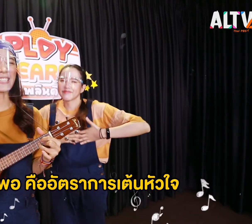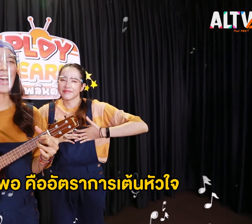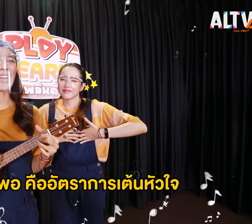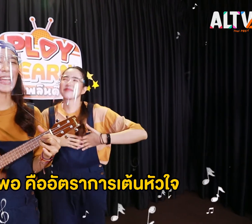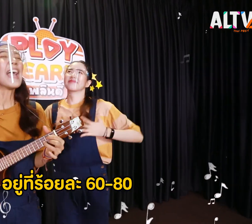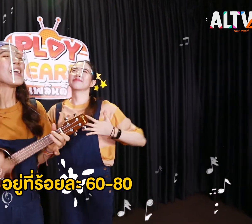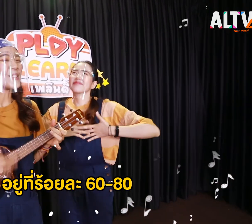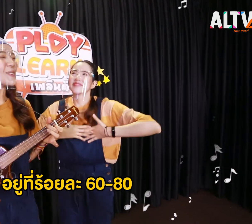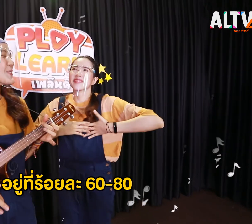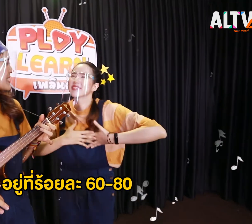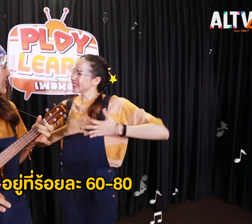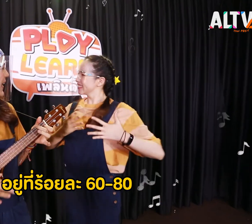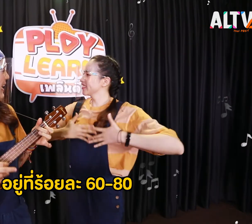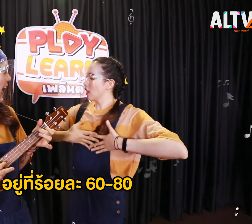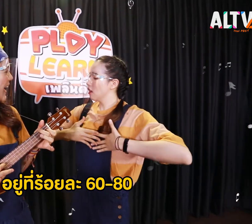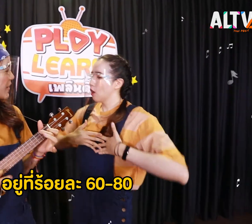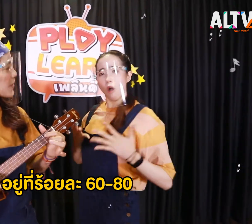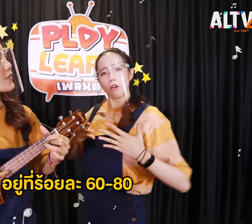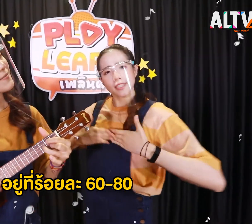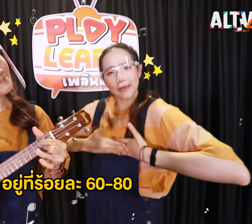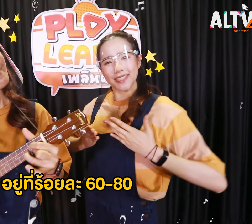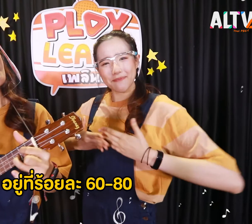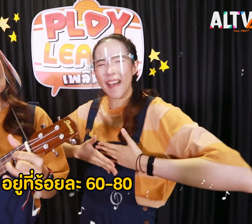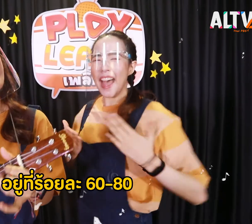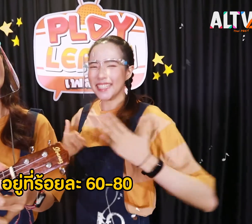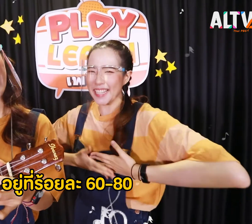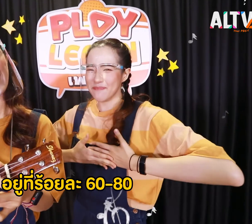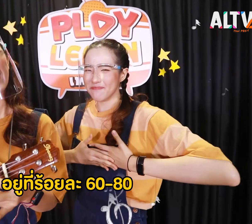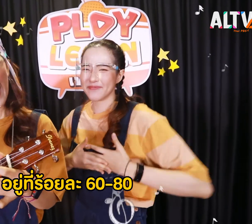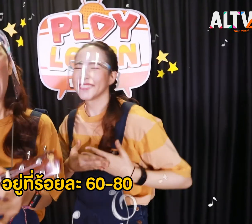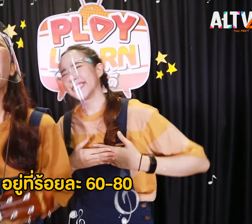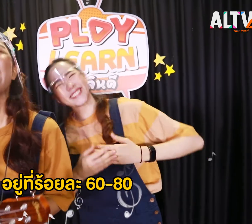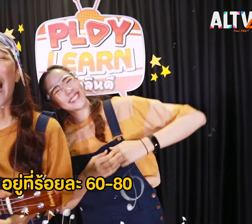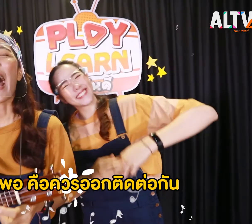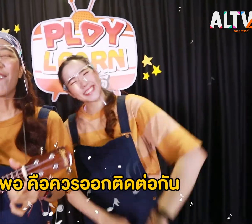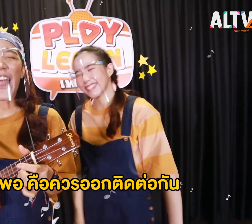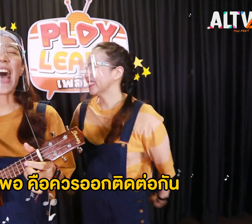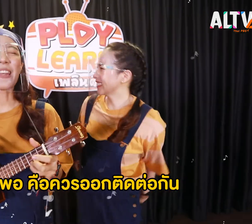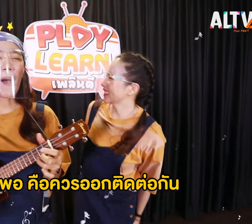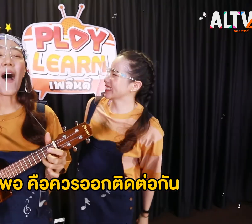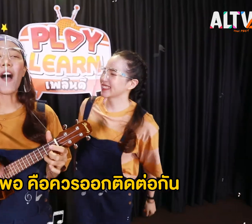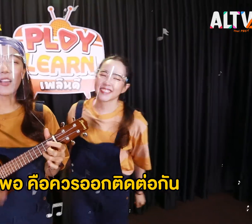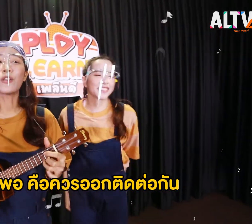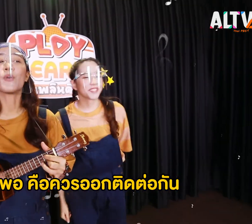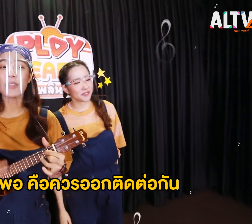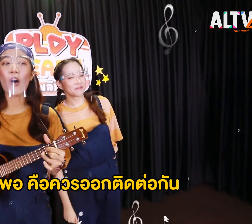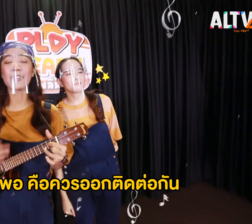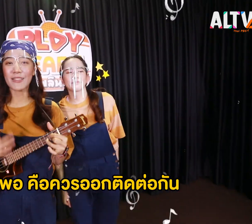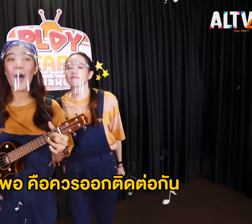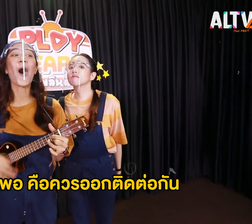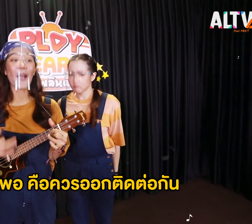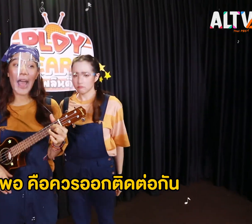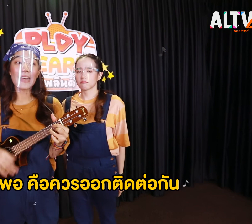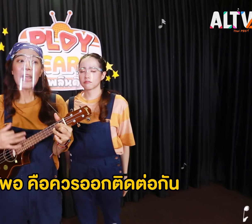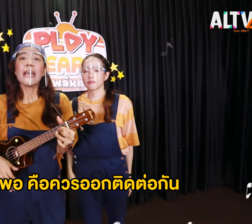นหัวใจอยู่ที่ร้อยละ60ถึง80สามนานพอคือควรออกติด